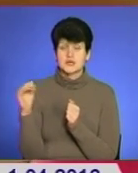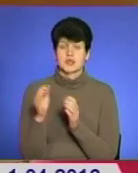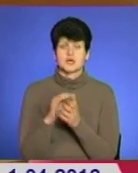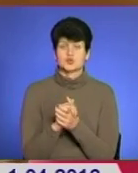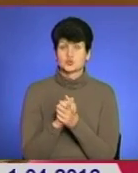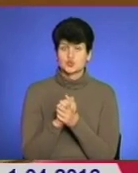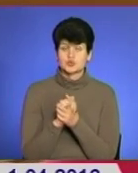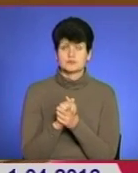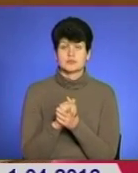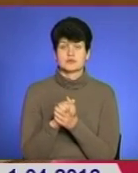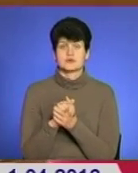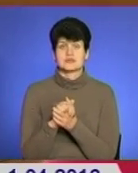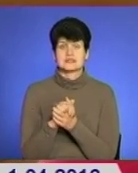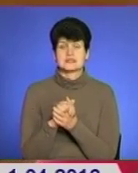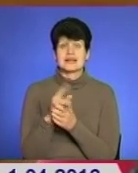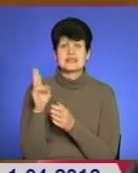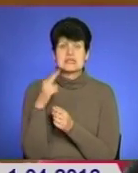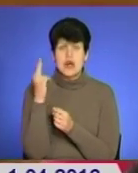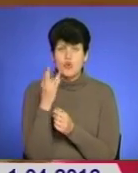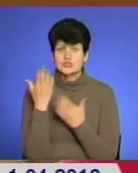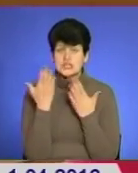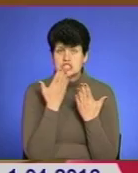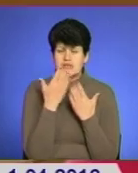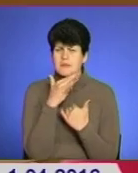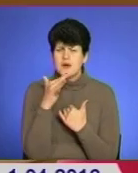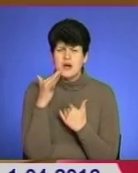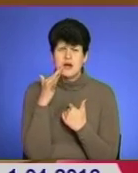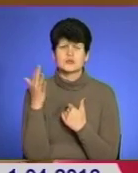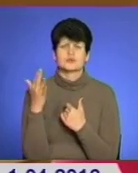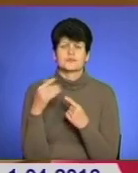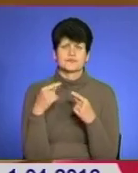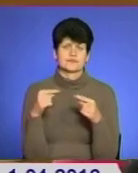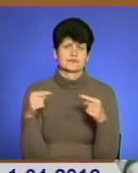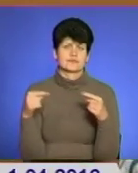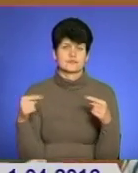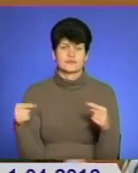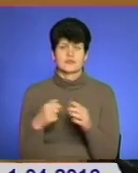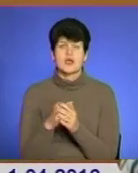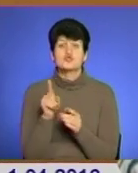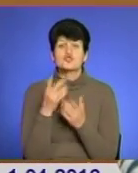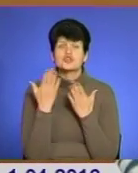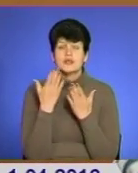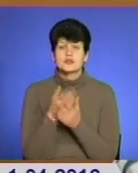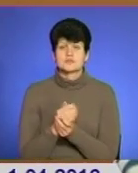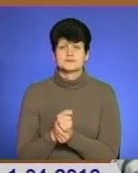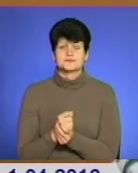може «Рапунцель» читаю і багато всяких. А що читаєш?